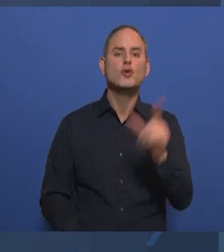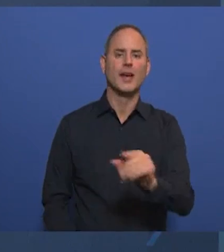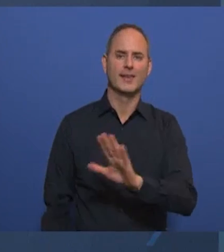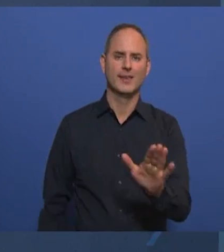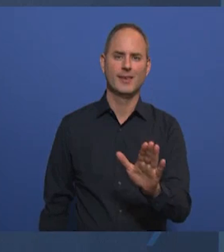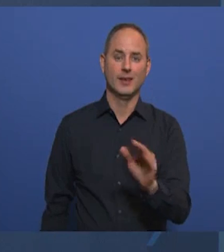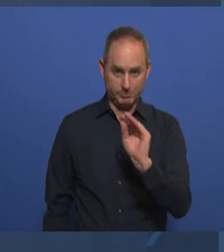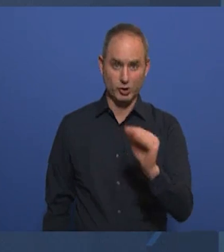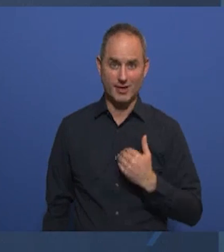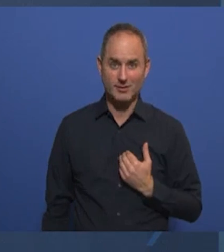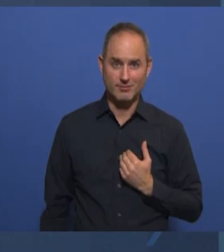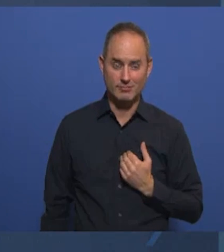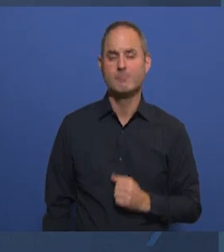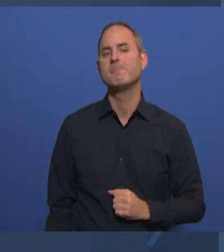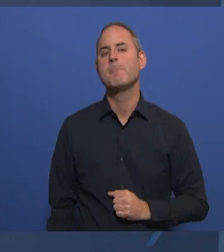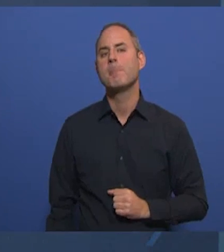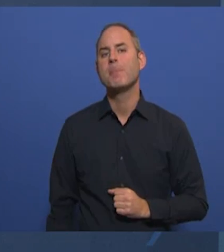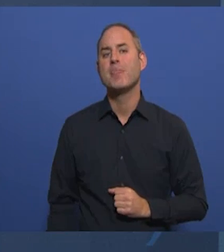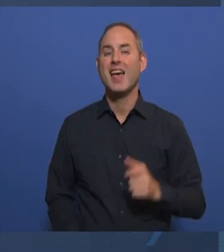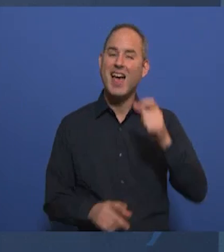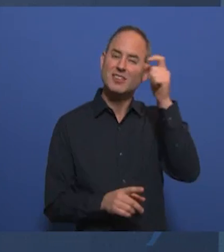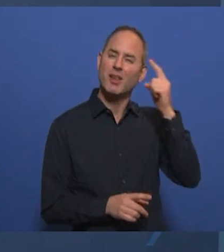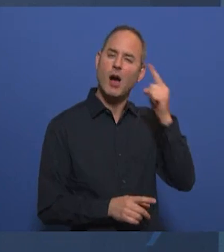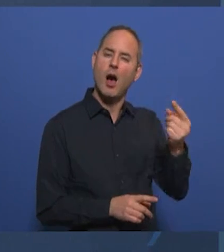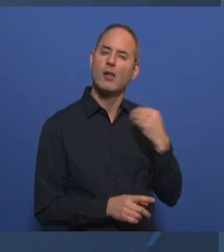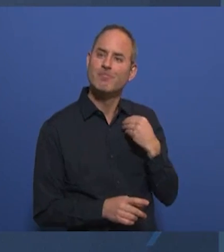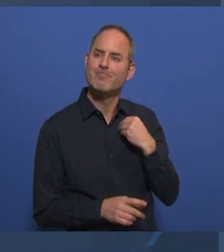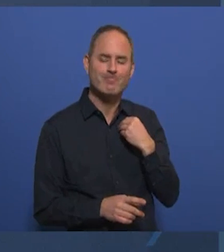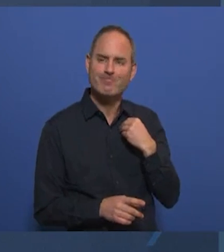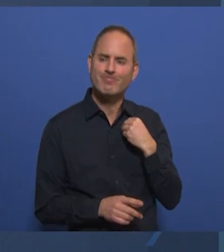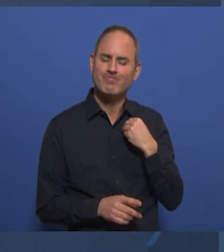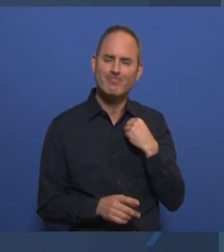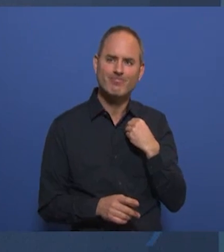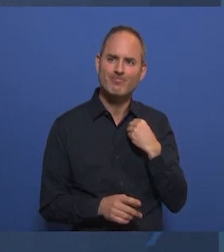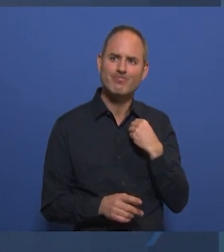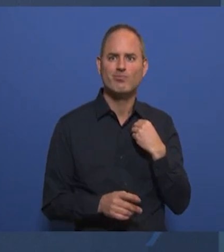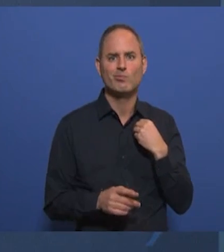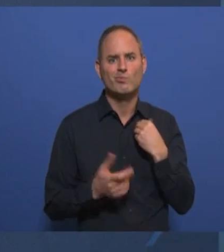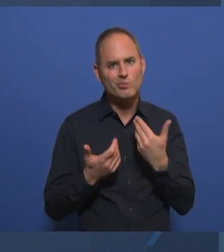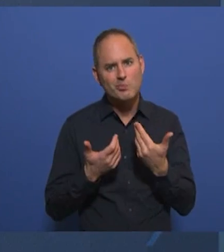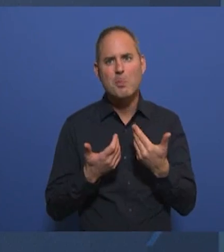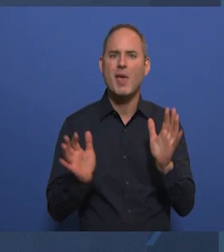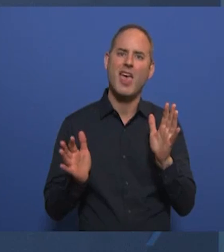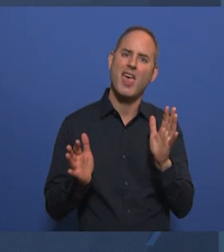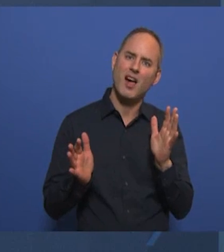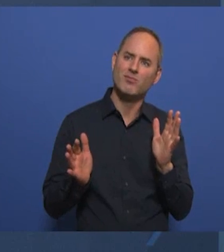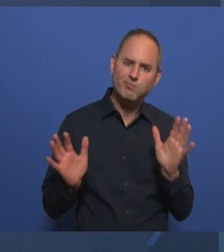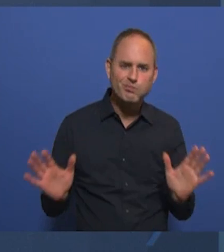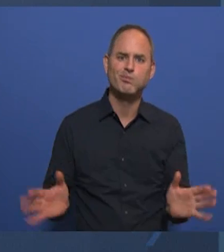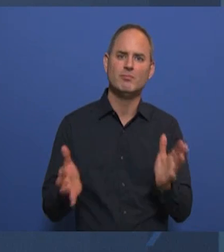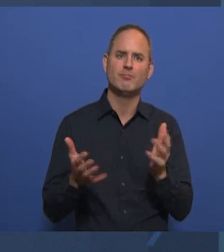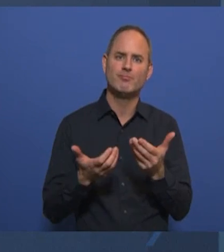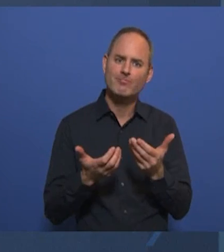verbliebene Impflücken zu schließen. Bund und Länder haben deshalb heute bekräftigt, dass sie die Vorbereitung einer allgemeinen Impfpflicht